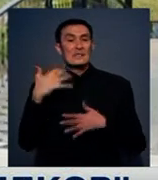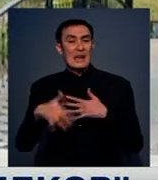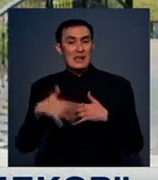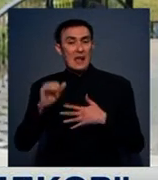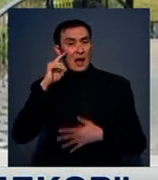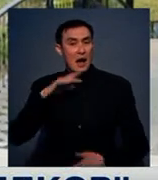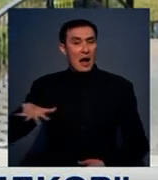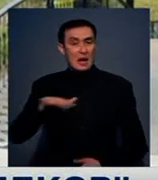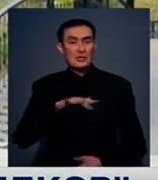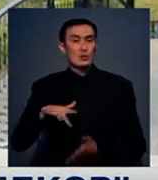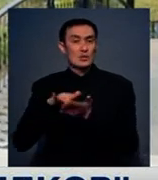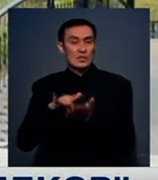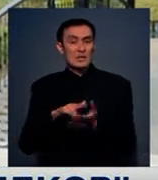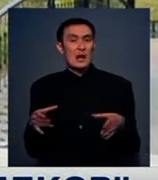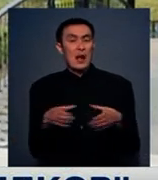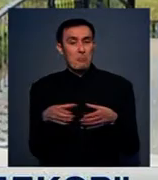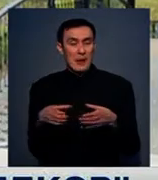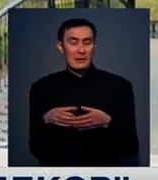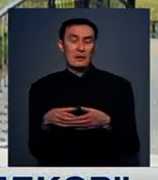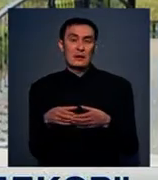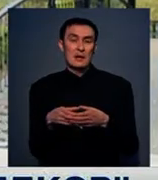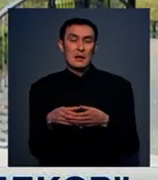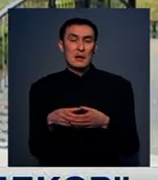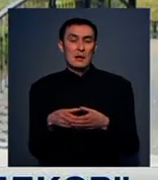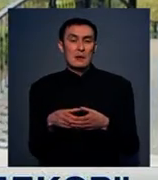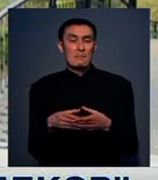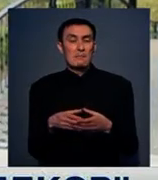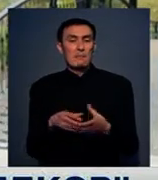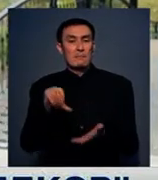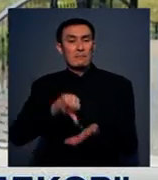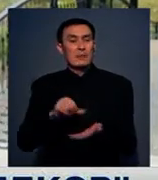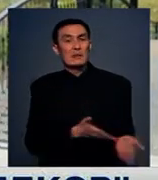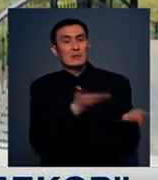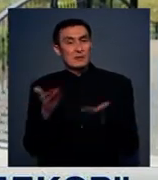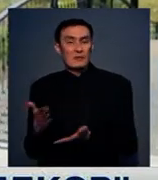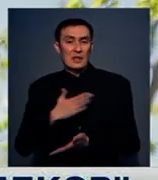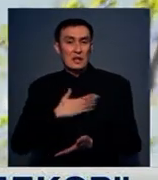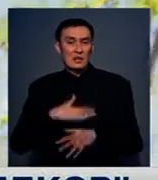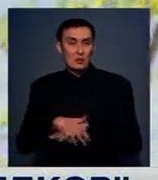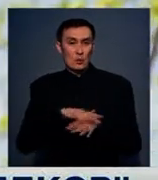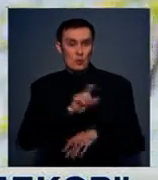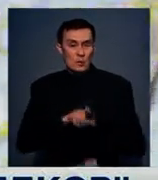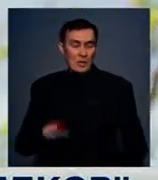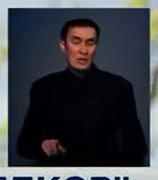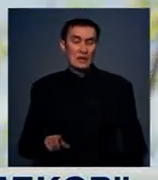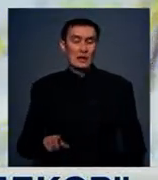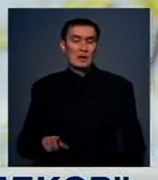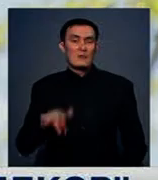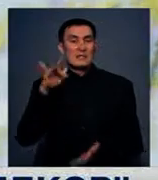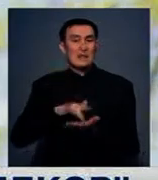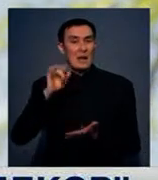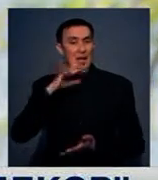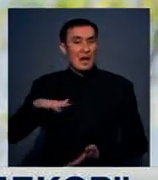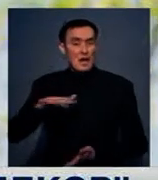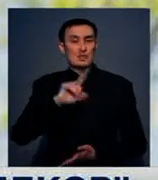среднеазиатские туристические компании привлекли бы вот борчалинцев в регион Центральной